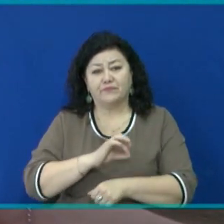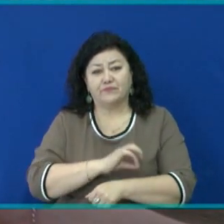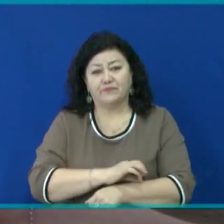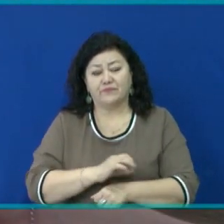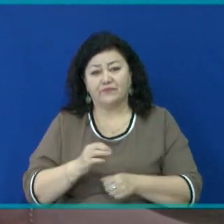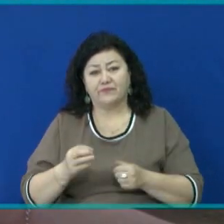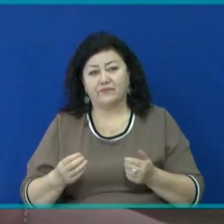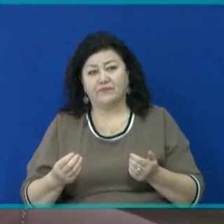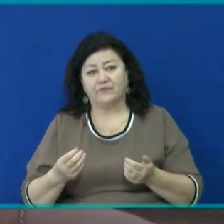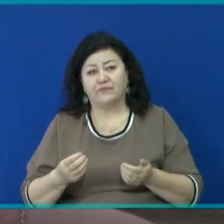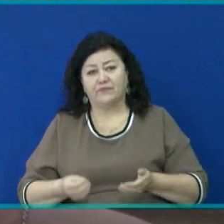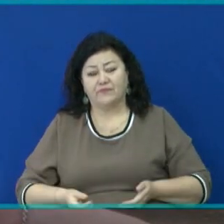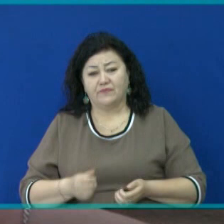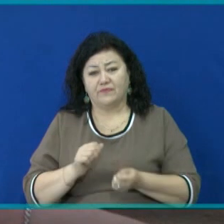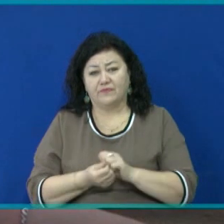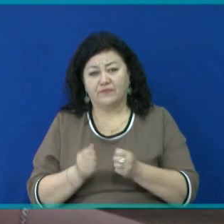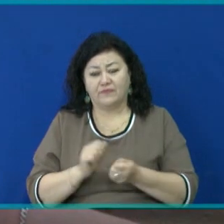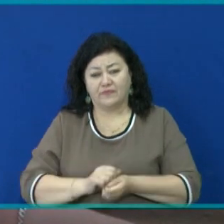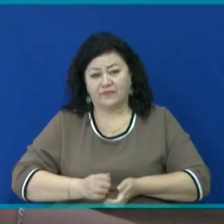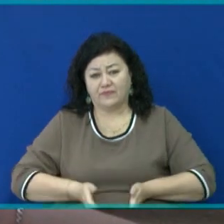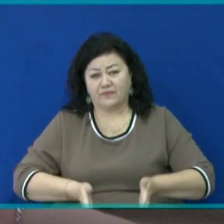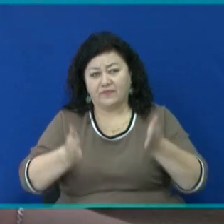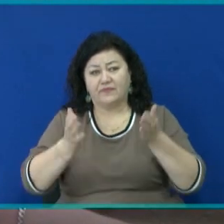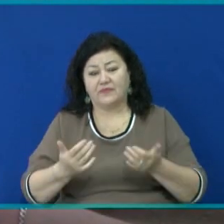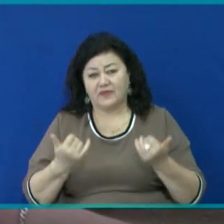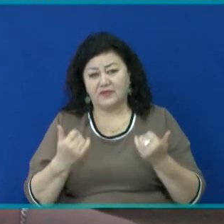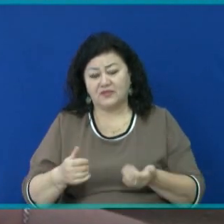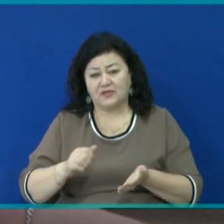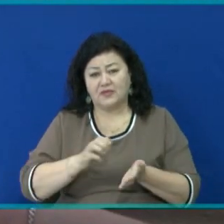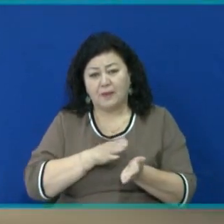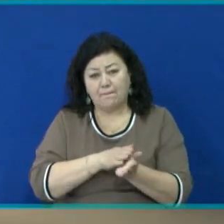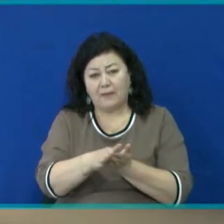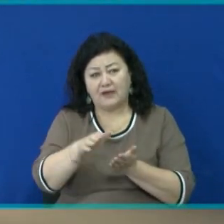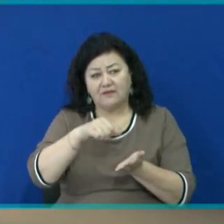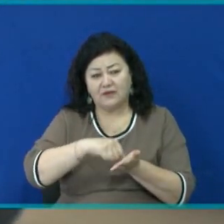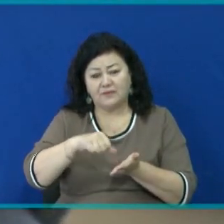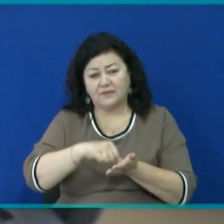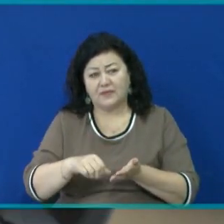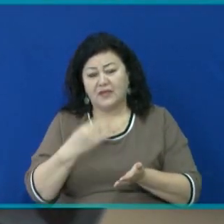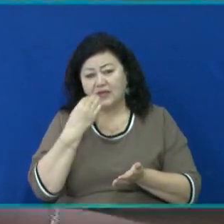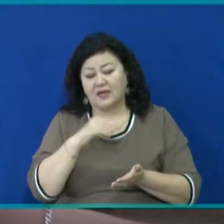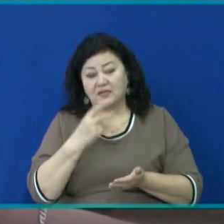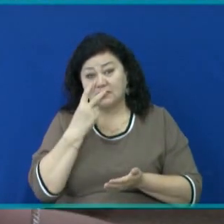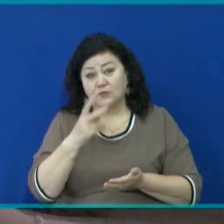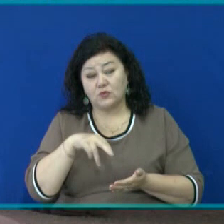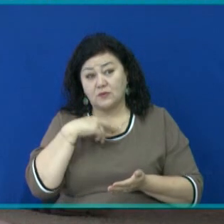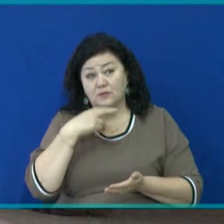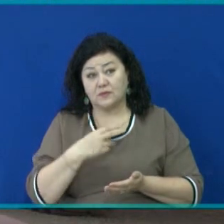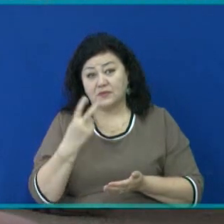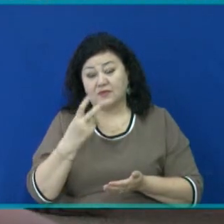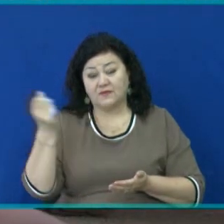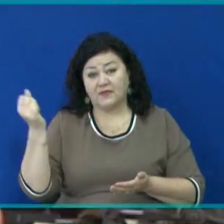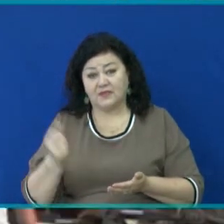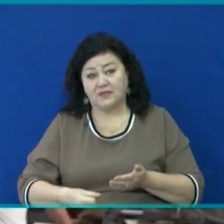Бұл жолдарға қиыршық тас себілді. Қазір асфальт төсеп жатырмыз. Сондай-ақ сапасына да баса мән беріп отырмыз. Шамамен 2 аптаның